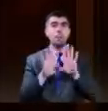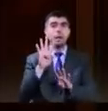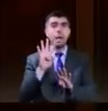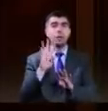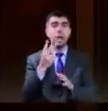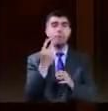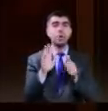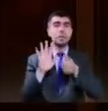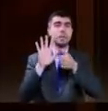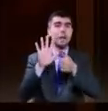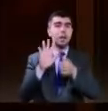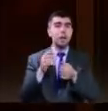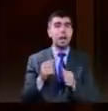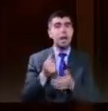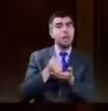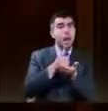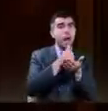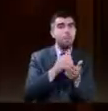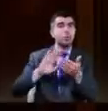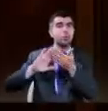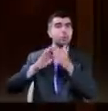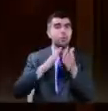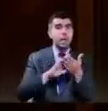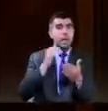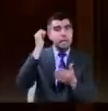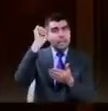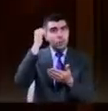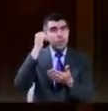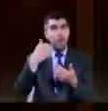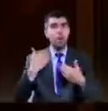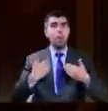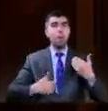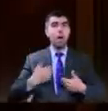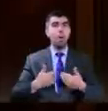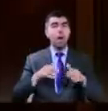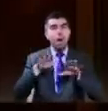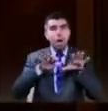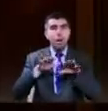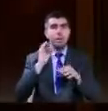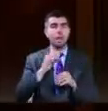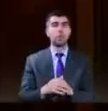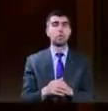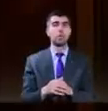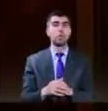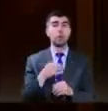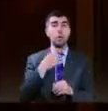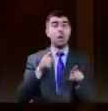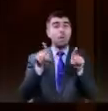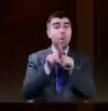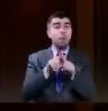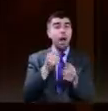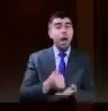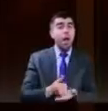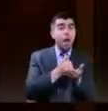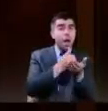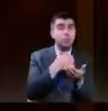2014-2016 فيما يخص دعم الجمعيات العاملة في مجال التكوين المهني لفائدة الأشخاص في وضعية إعاقة ذهنية. وعلى مستوى الخدمات الصحية، أعطى